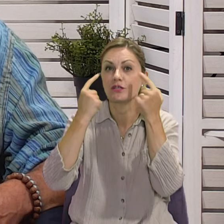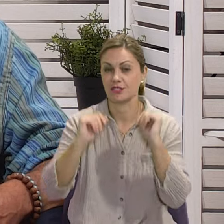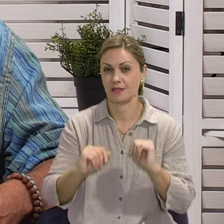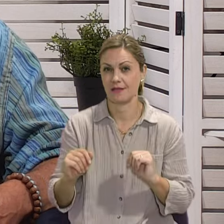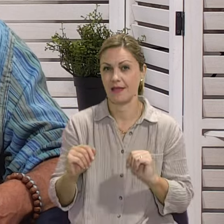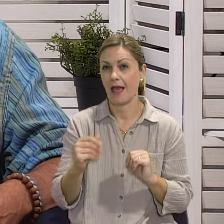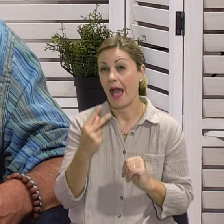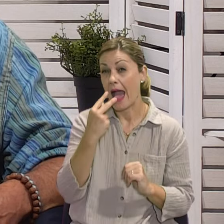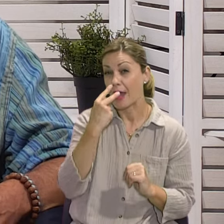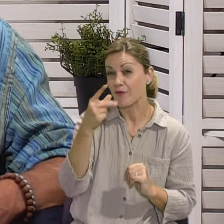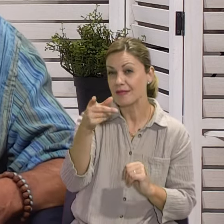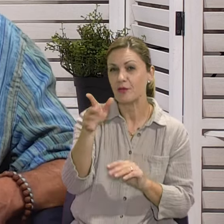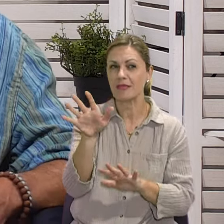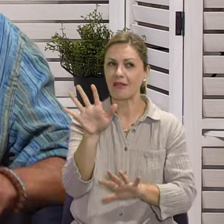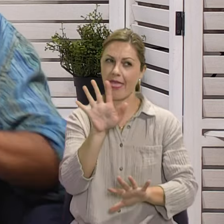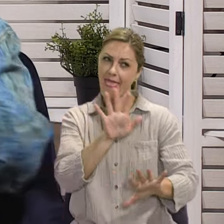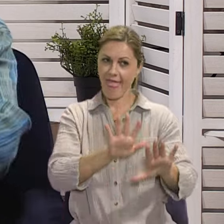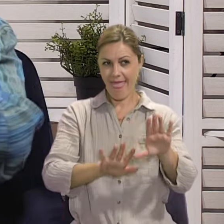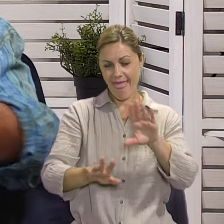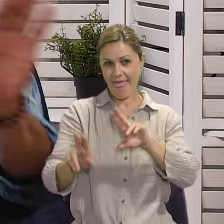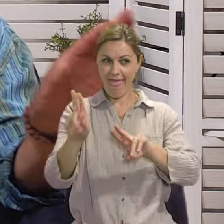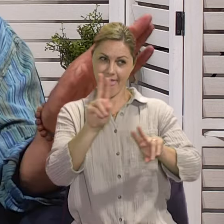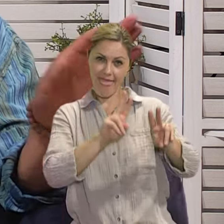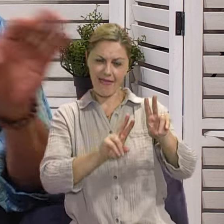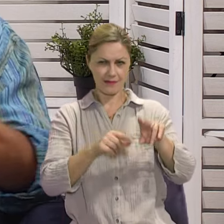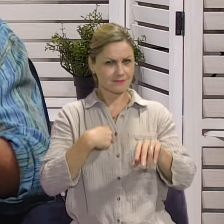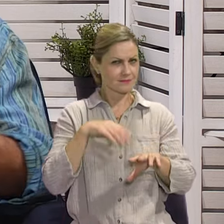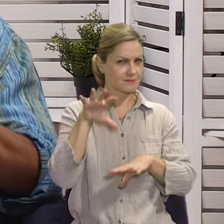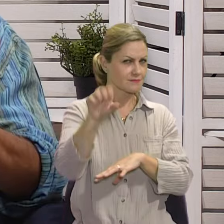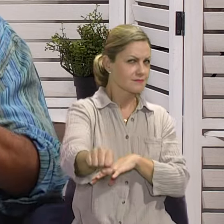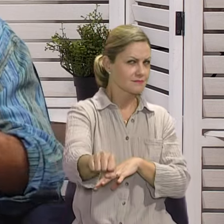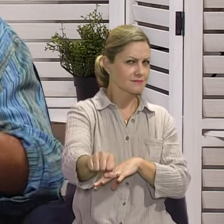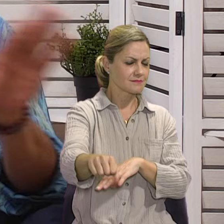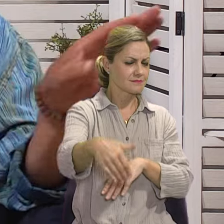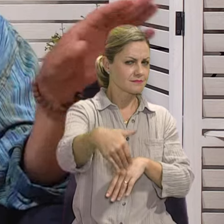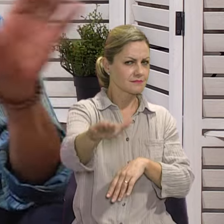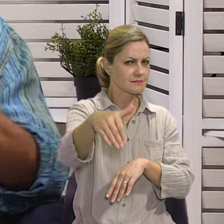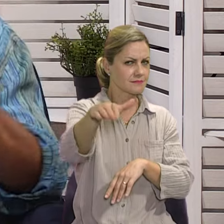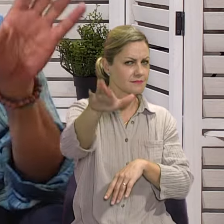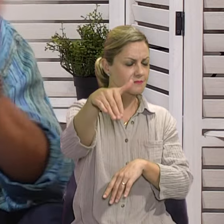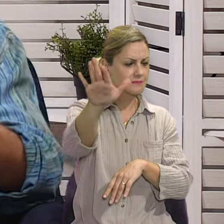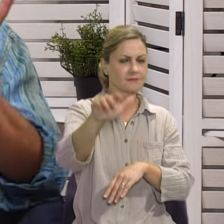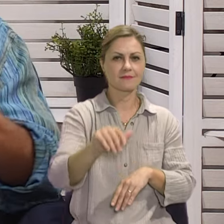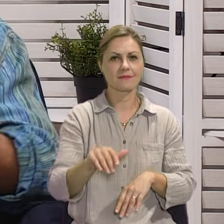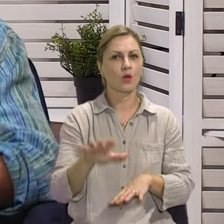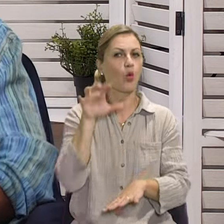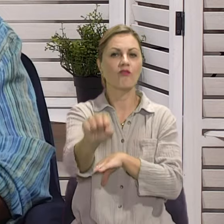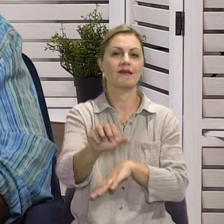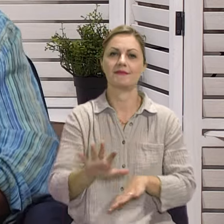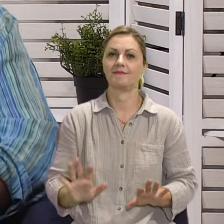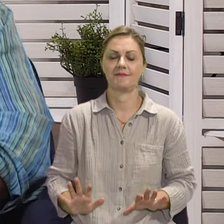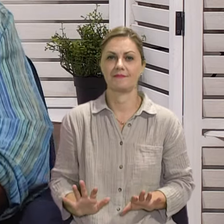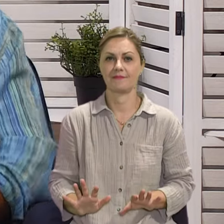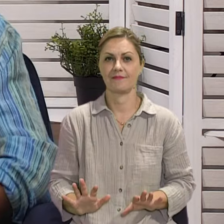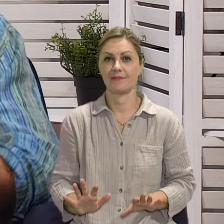šanka, onda mi to nije drago, ja se odmah mičem. To... Odmaknut negativne revibracije. Ne.